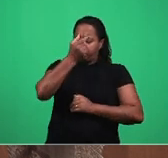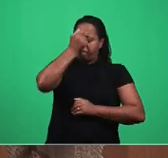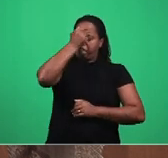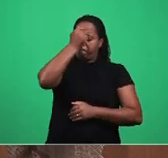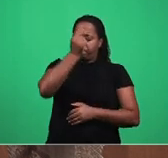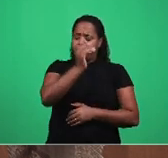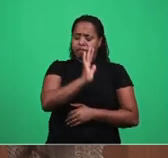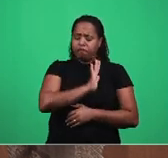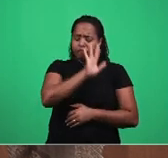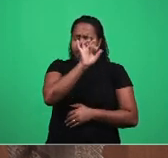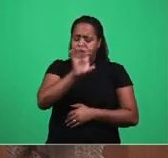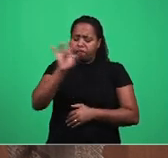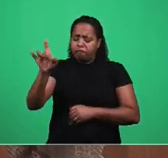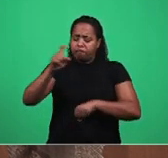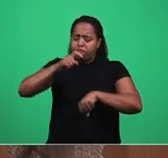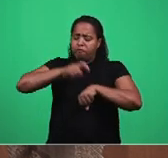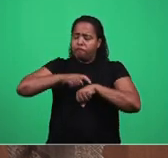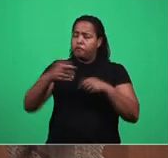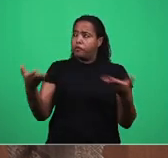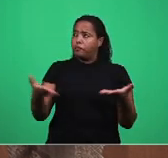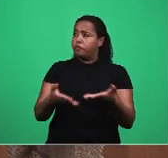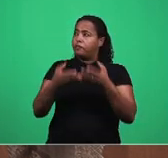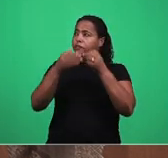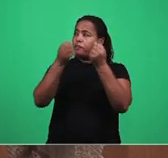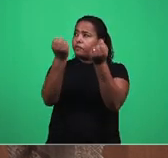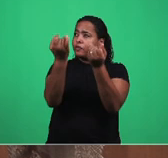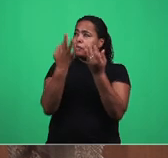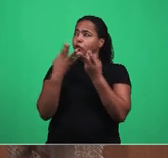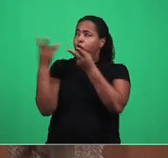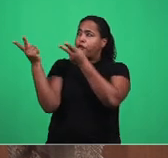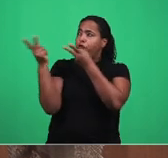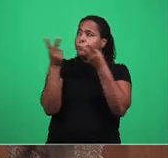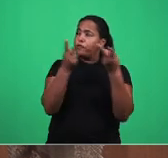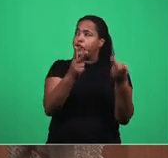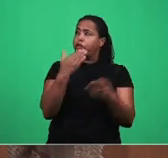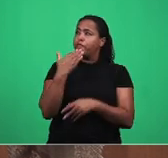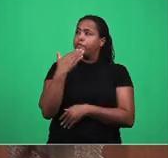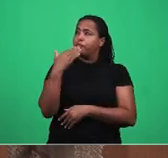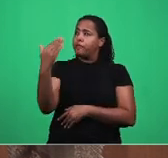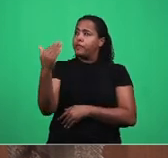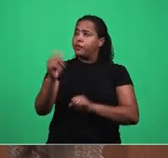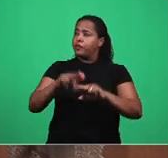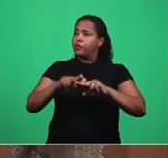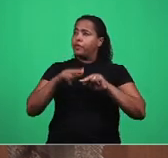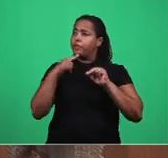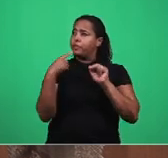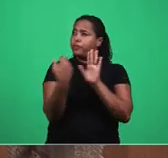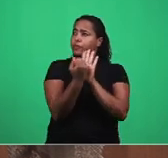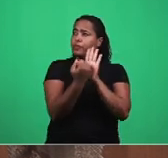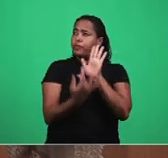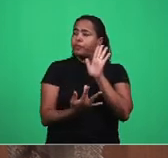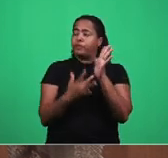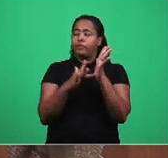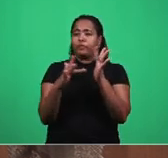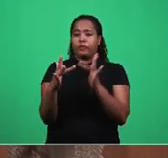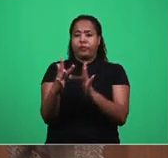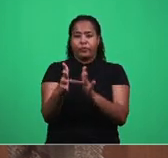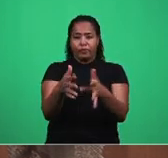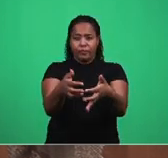cœur pour vivre ce moment. Bénis-nous, visite-nous, nous prions ainsi par le sang et au nom du Seigneur Jésus.